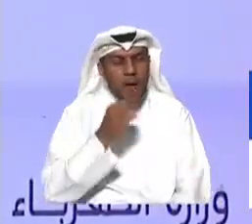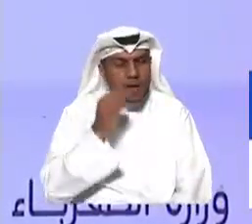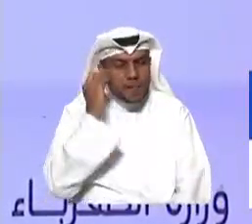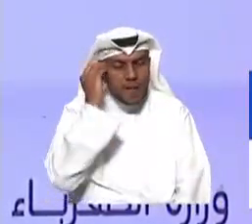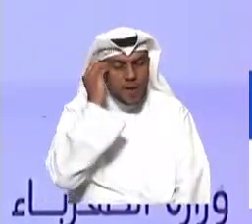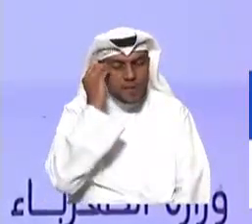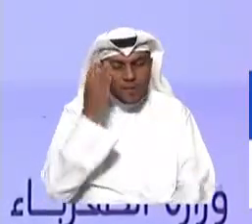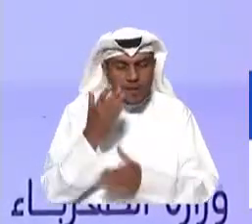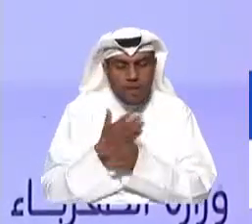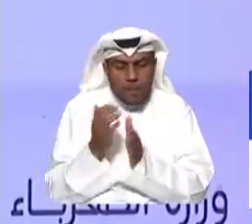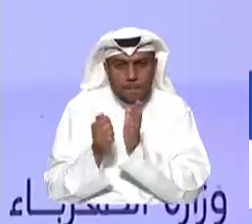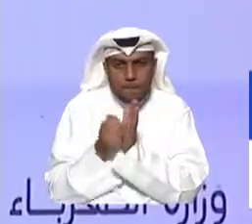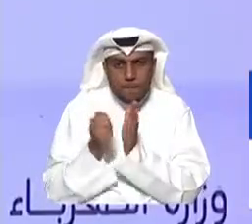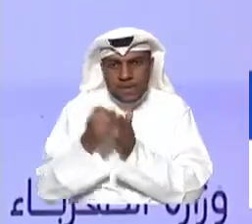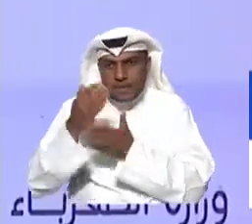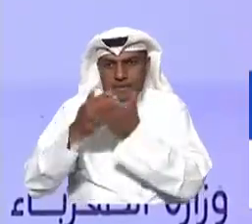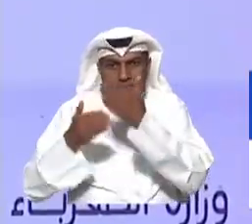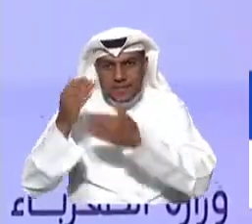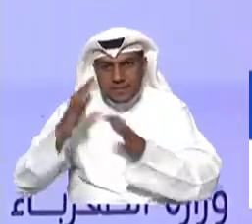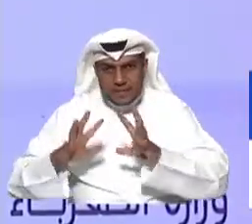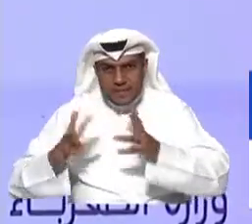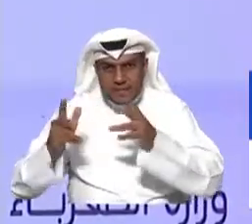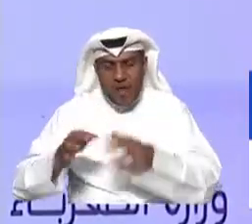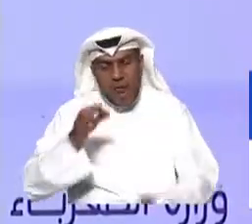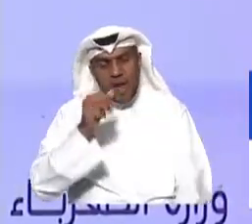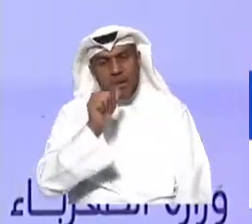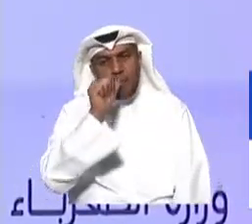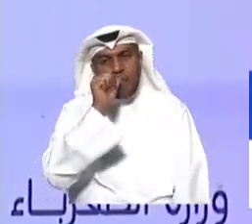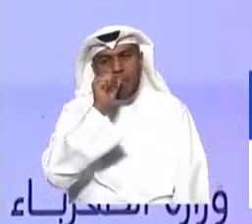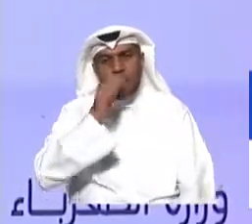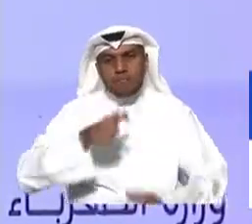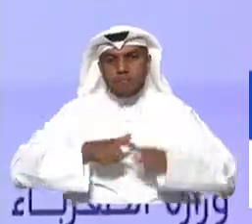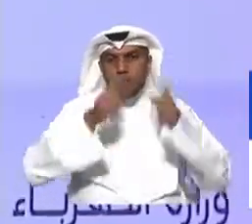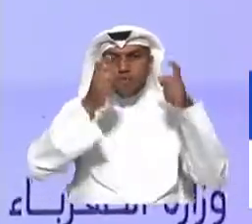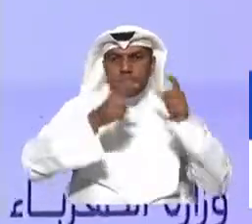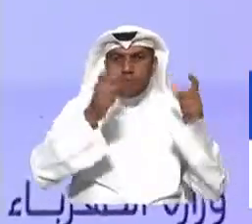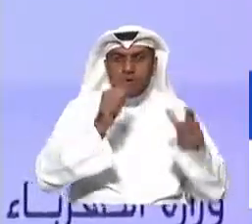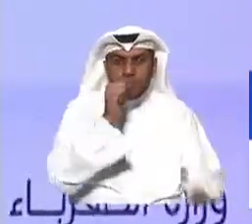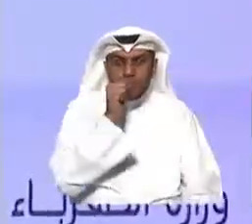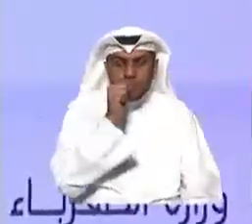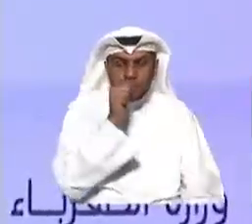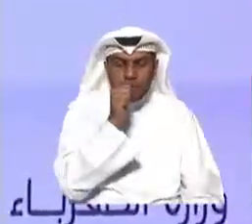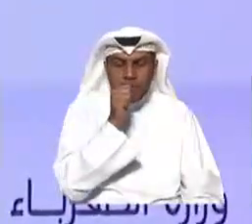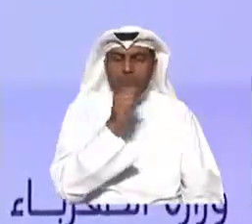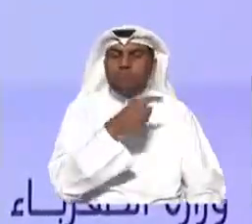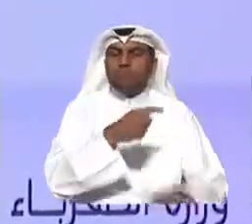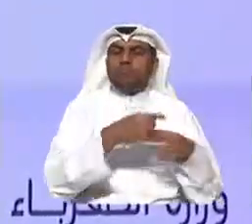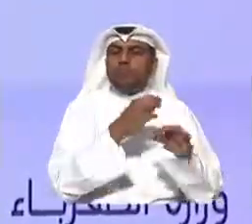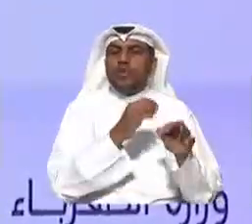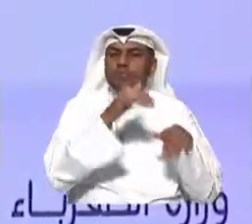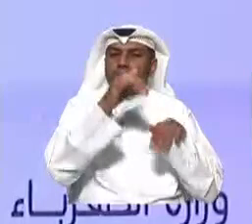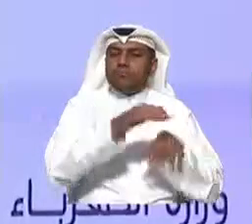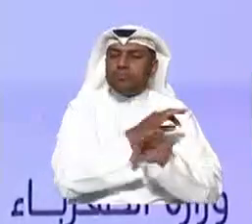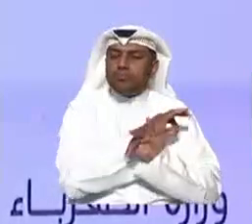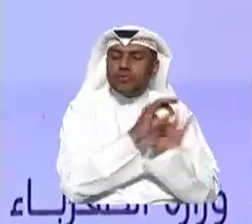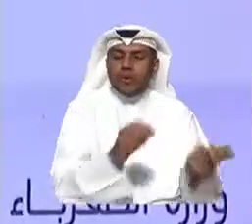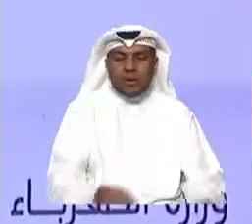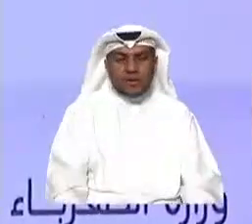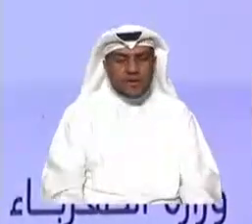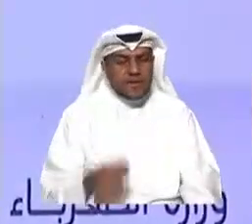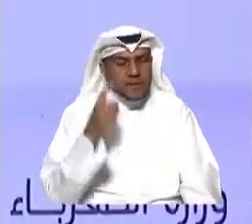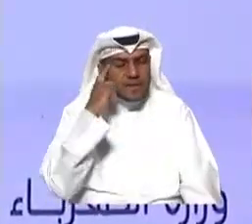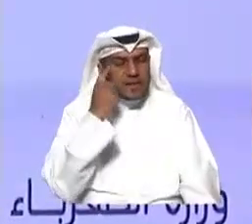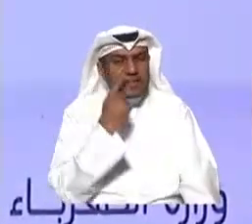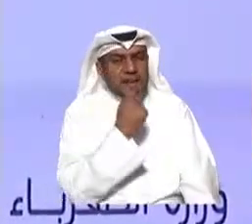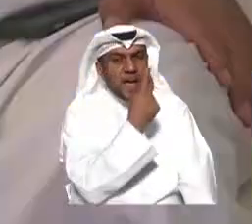الإسكانية والخدماتية، حيث من المتوقع أن يرتفع الطلب على المياه بحلول عام